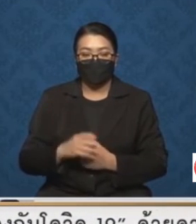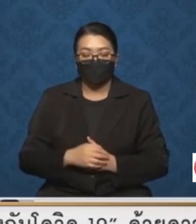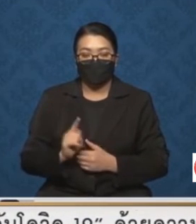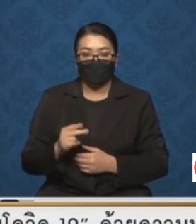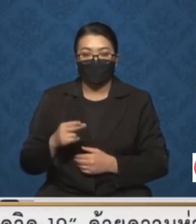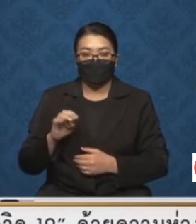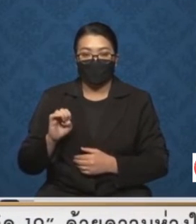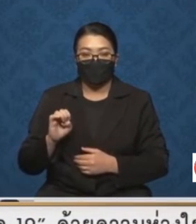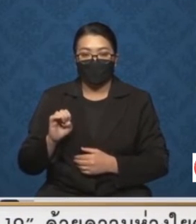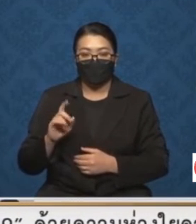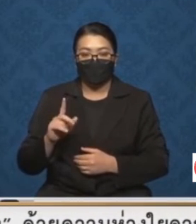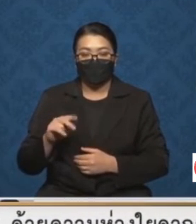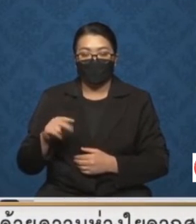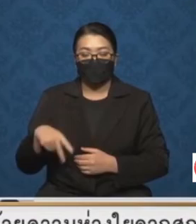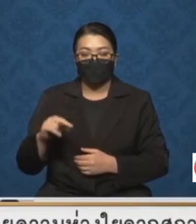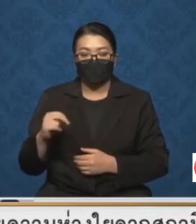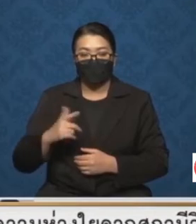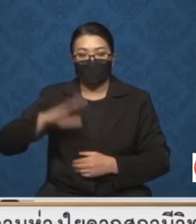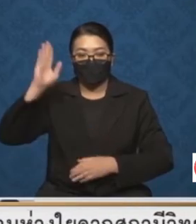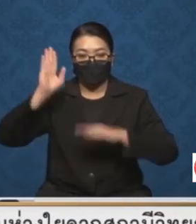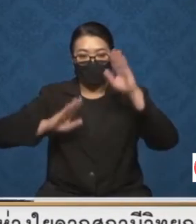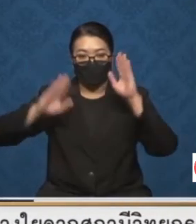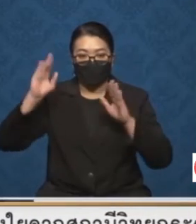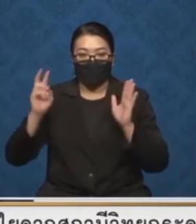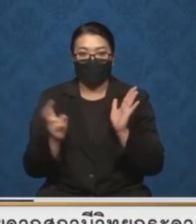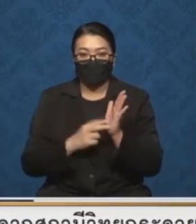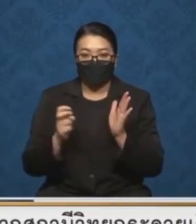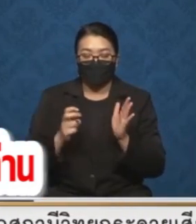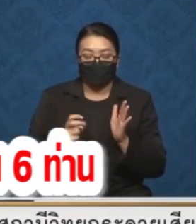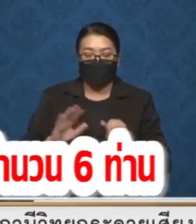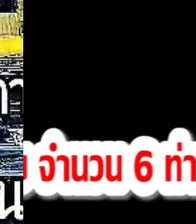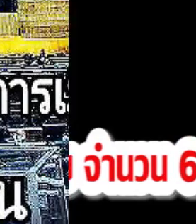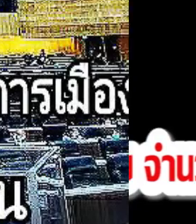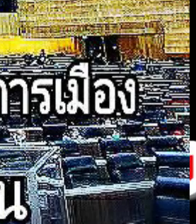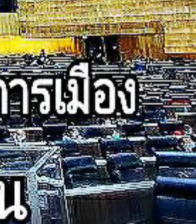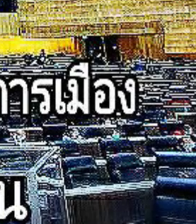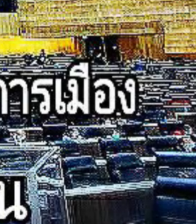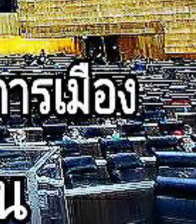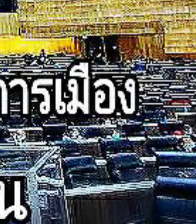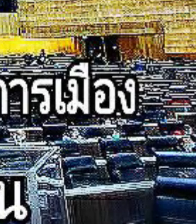งศ์ศรีแสนขอผู้รับรองด้วยค่ะ ผู้รับรองครับถูกต้องครับ